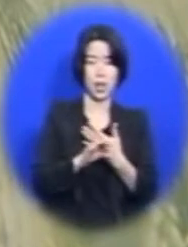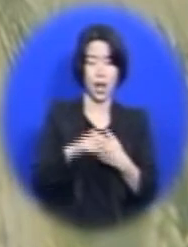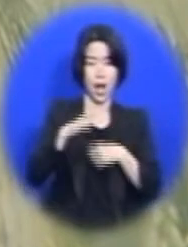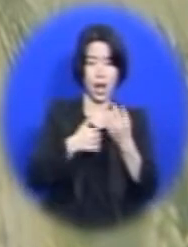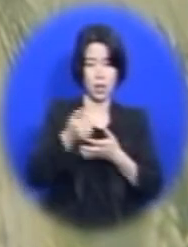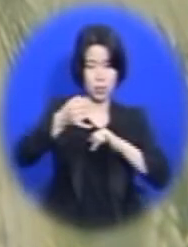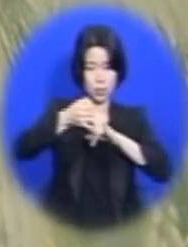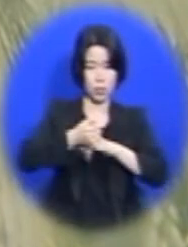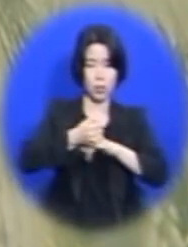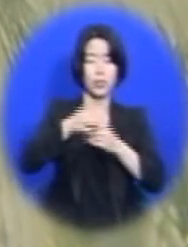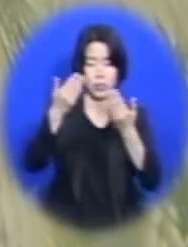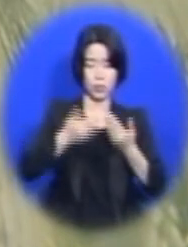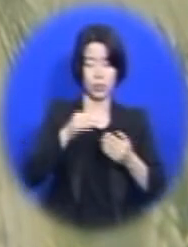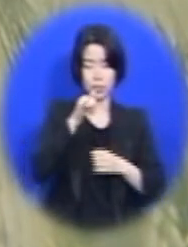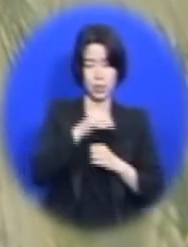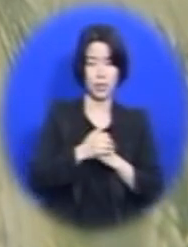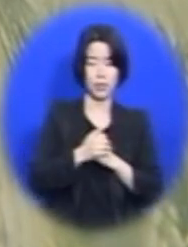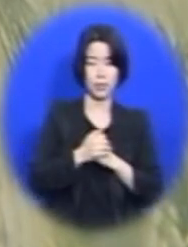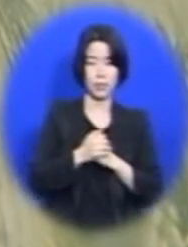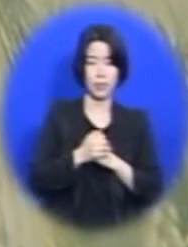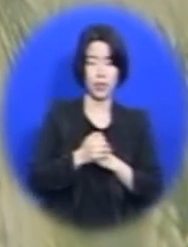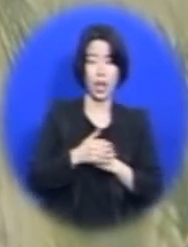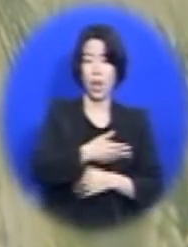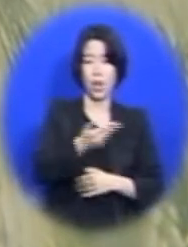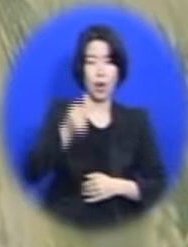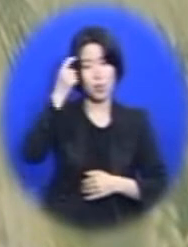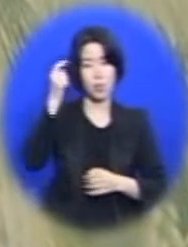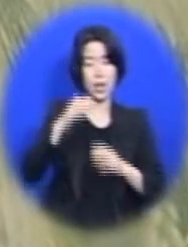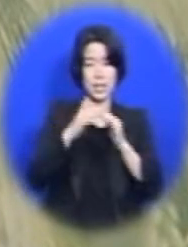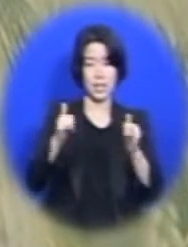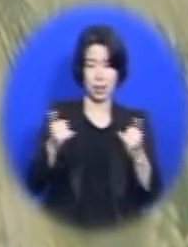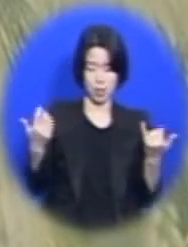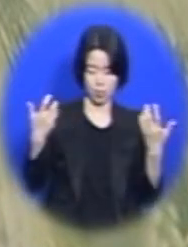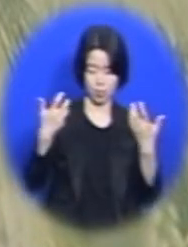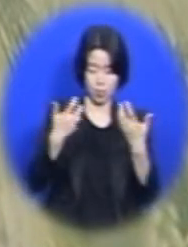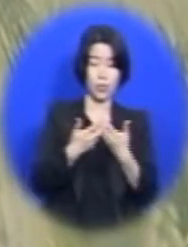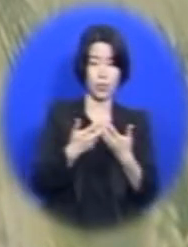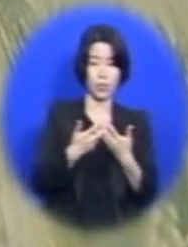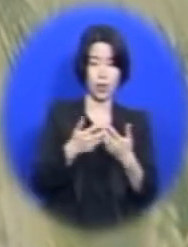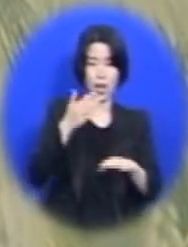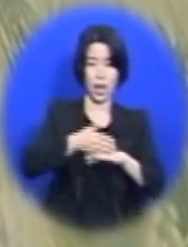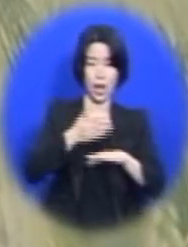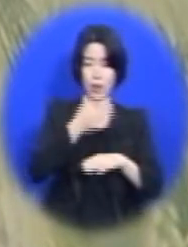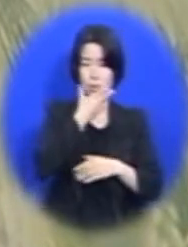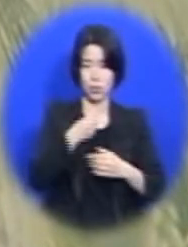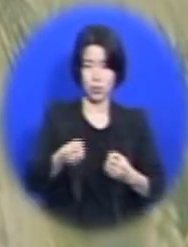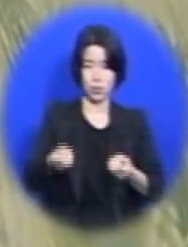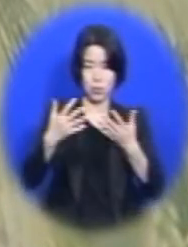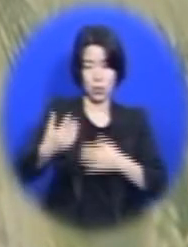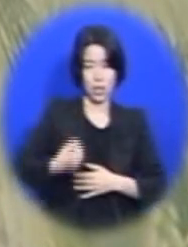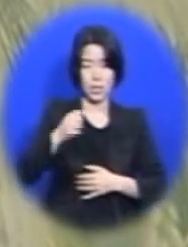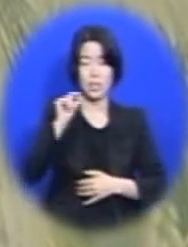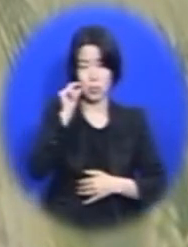약속을 지켜주십니다. 여러분, 왜 사람들이 풍성한 이 감사의 축복을 누리지